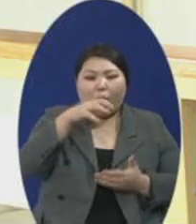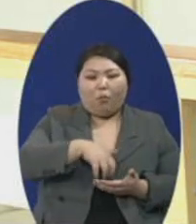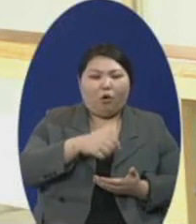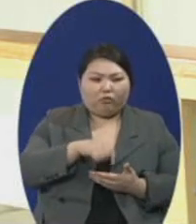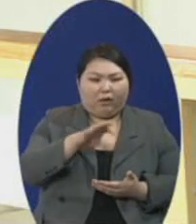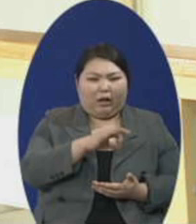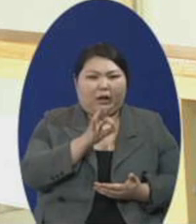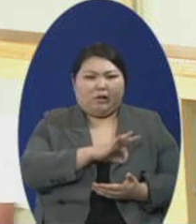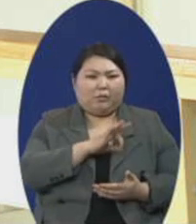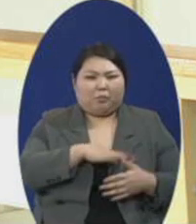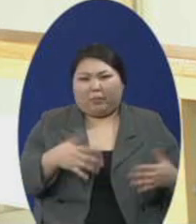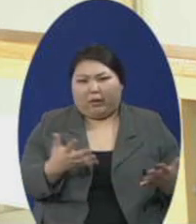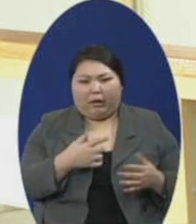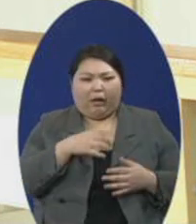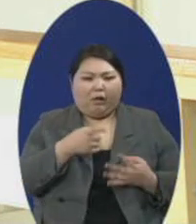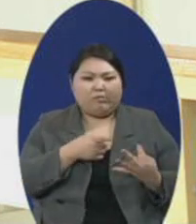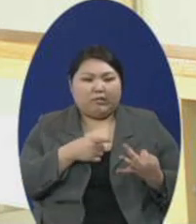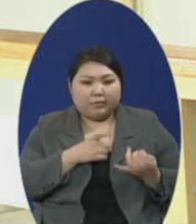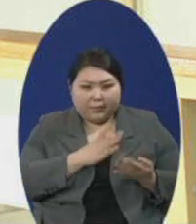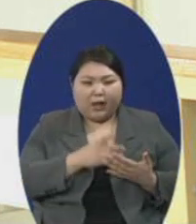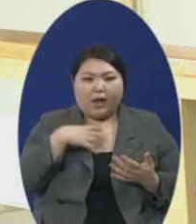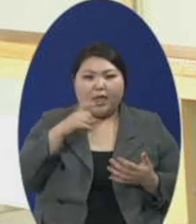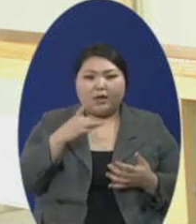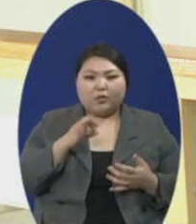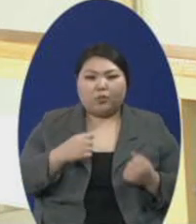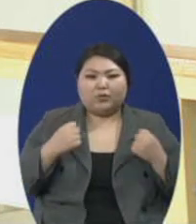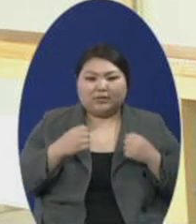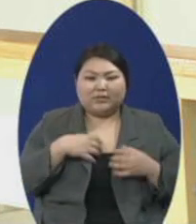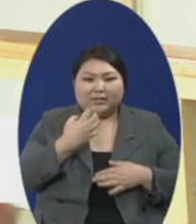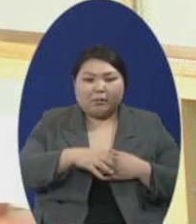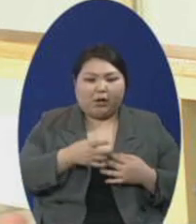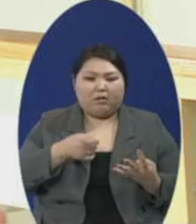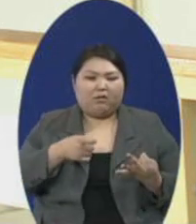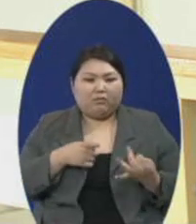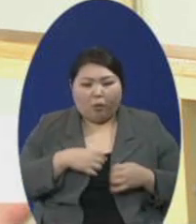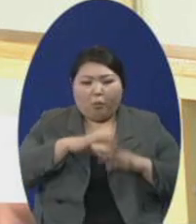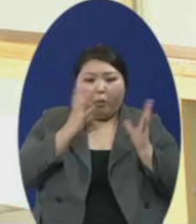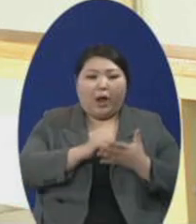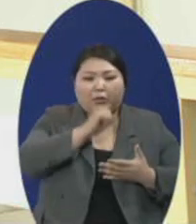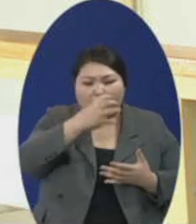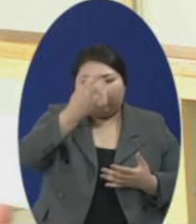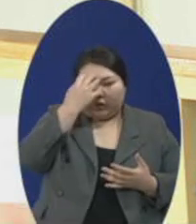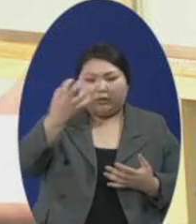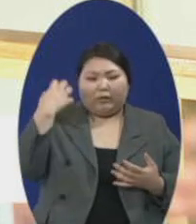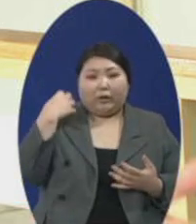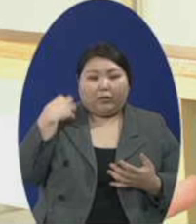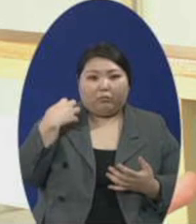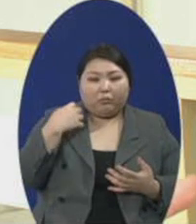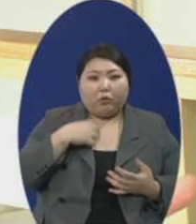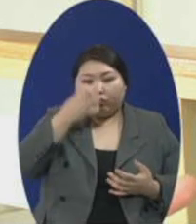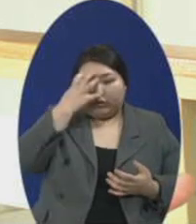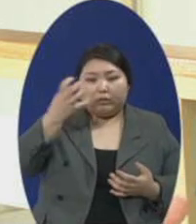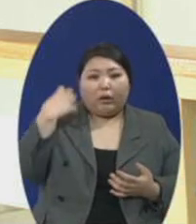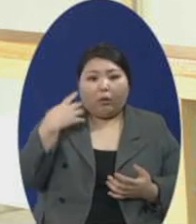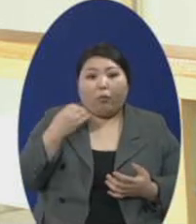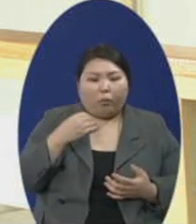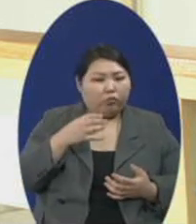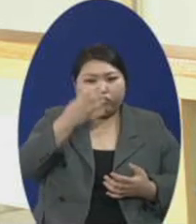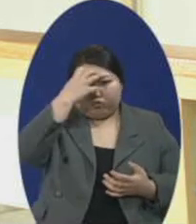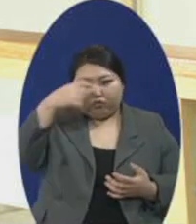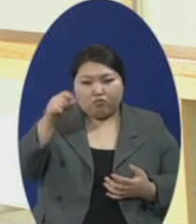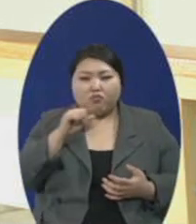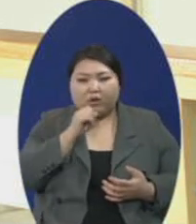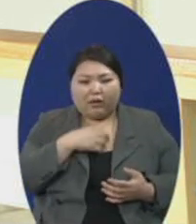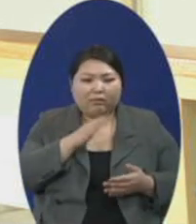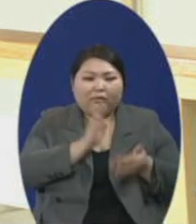албахтай байна, эрчим хүчний салбар албахтай байна. Бүх асуудлыг хөл зааж өгч төр таан гэдэг нь төрийн мөнгө биш, асуу төлөвшлийн мөнгөөр төр зааж